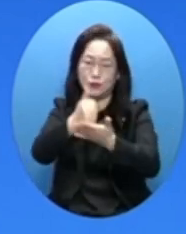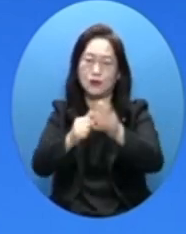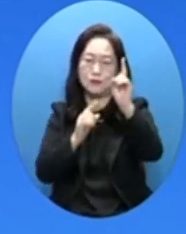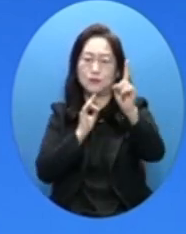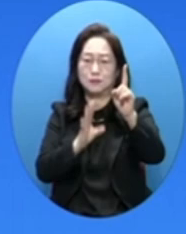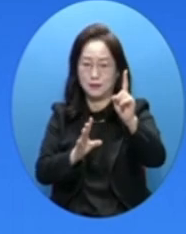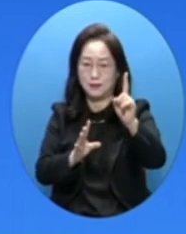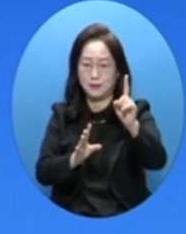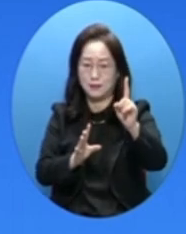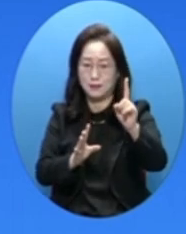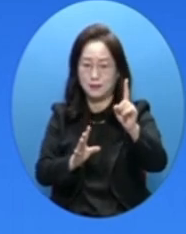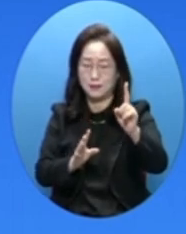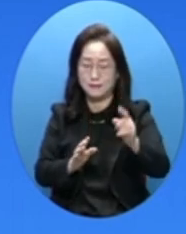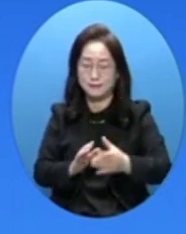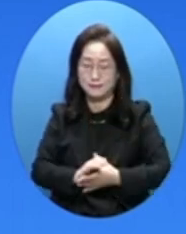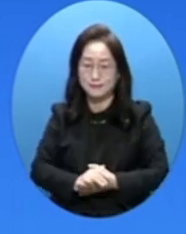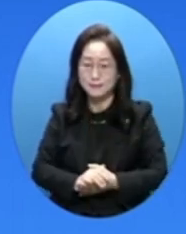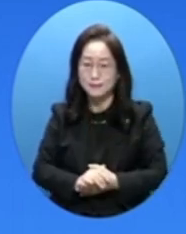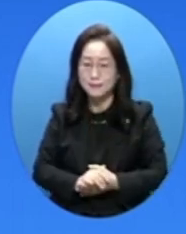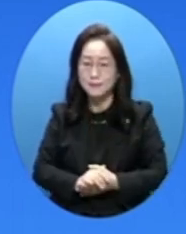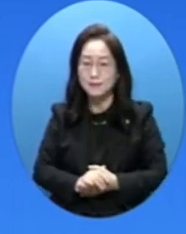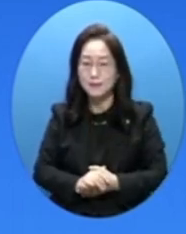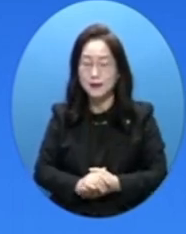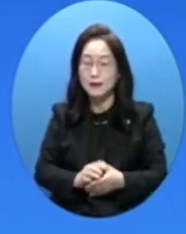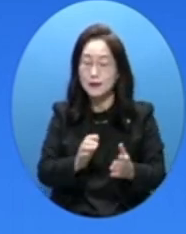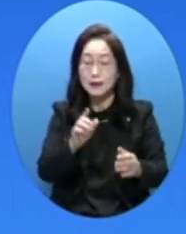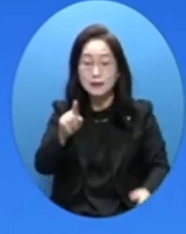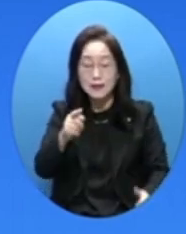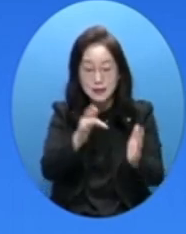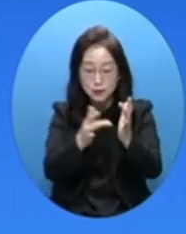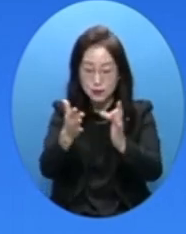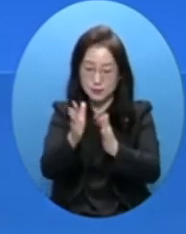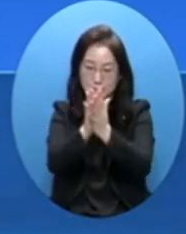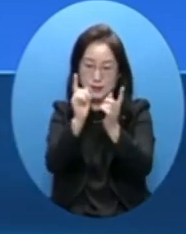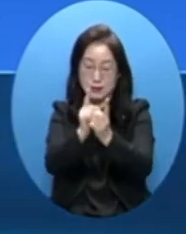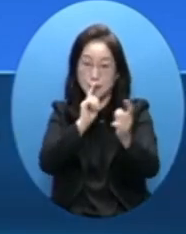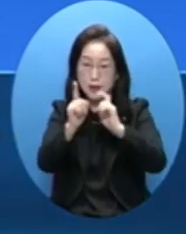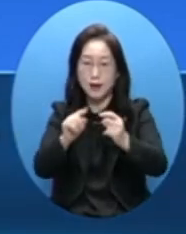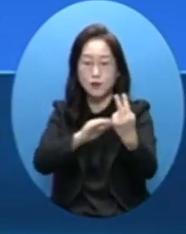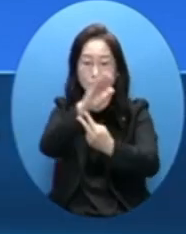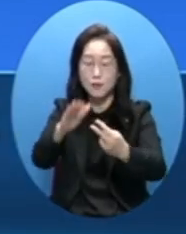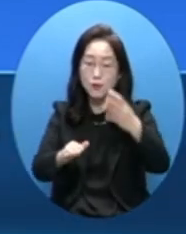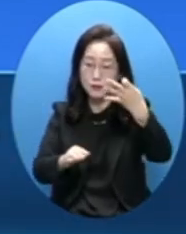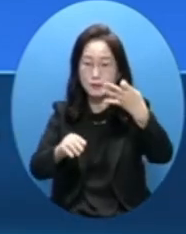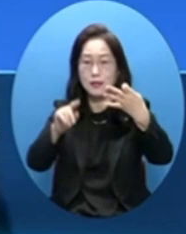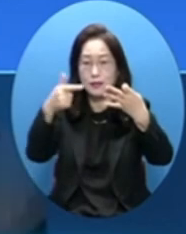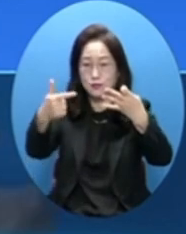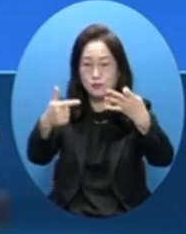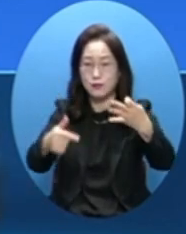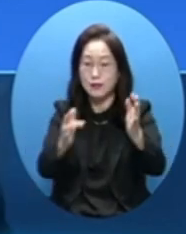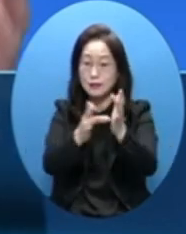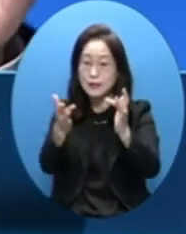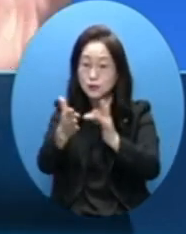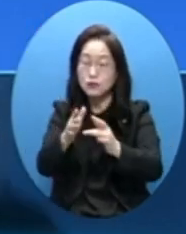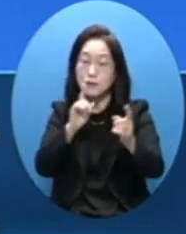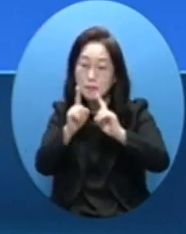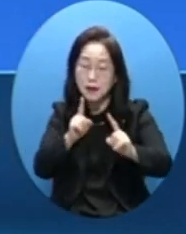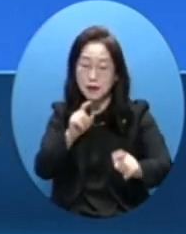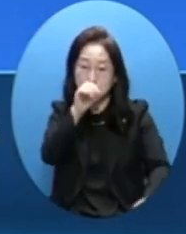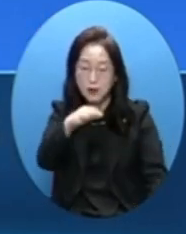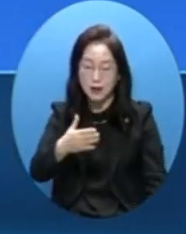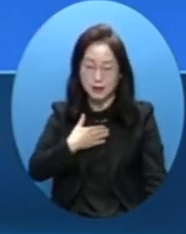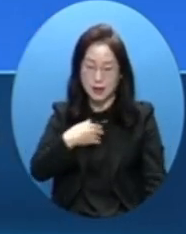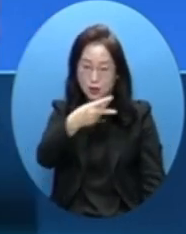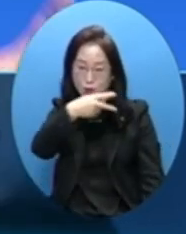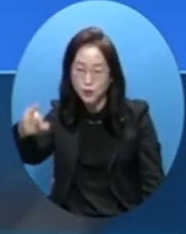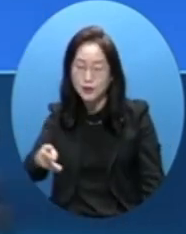우리에게 주어지게 되는 것입니다. 예수께서 친히 말씀하셨습니다. 요한복음 14장 6절입니다. 예수께서 이르시되 내가 곧